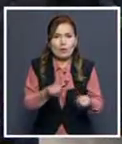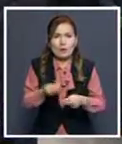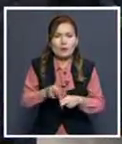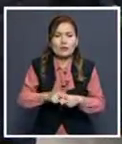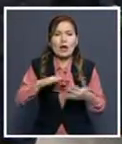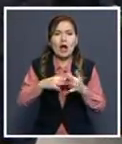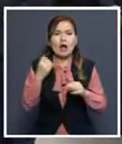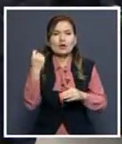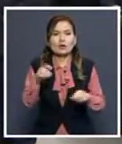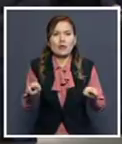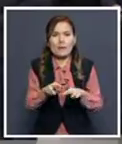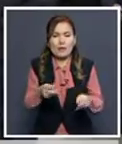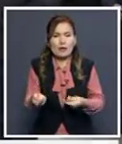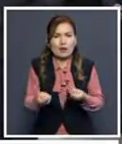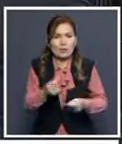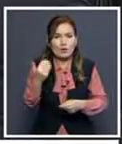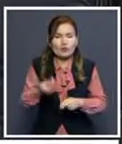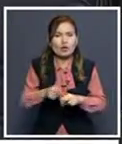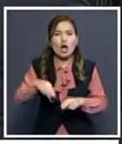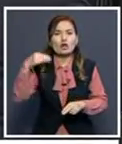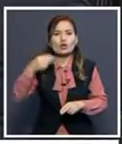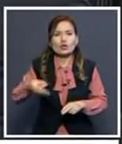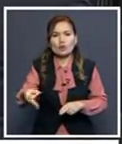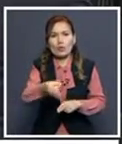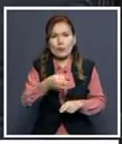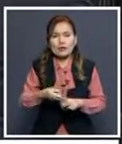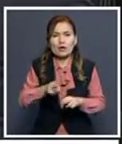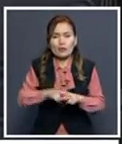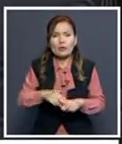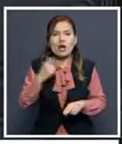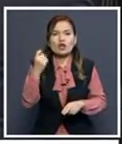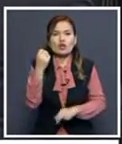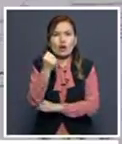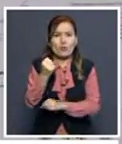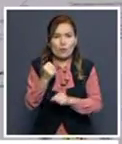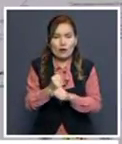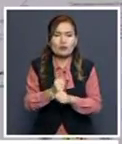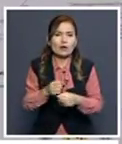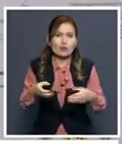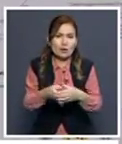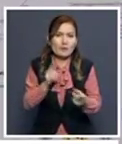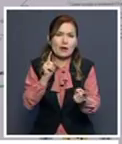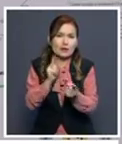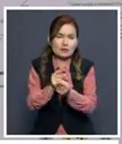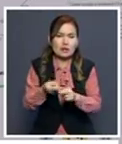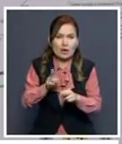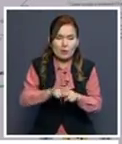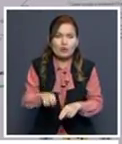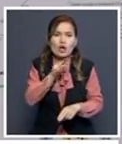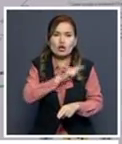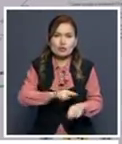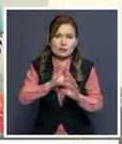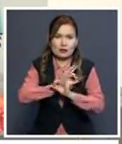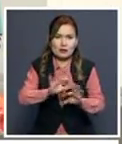ауыл шаруашылығы министрі Өмірзақ Шөкеев бүгін Түркістан облысындағы бірқатар шаруа қожалықтарының жұмысымен танысып, осындай өзгерістер